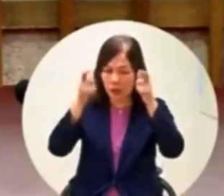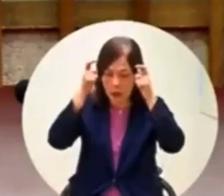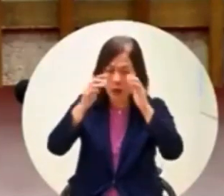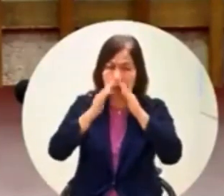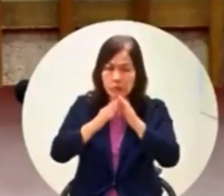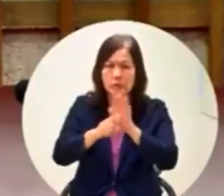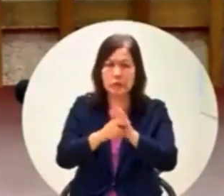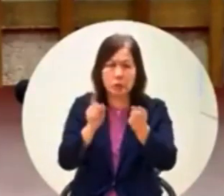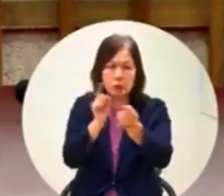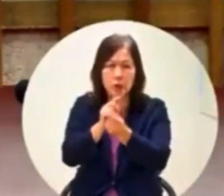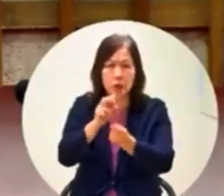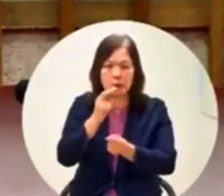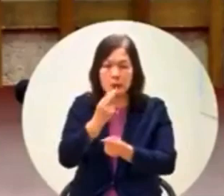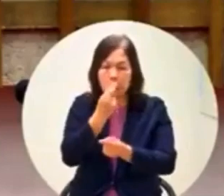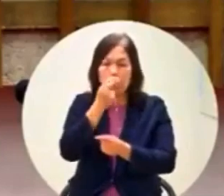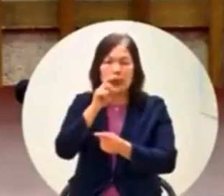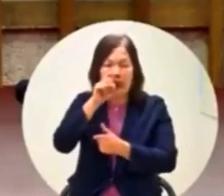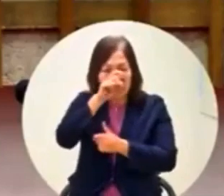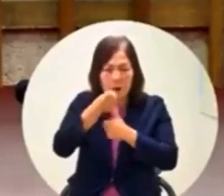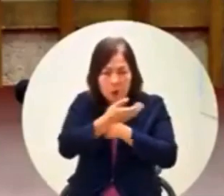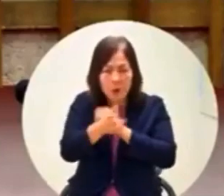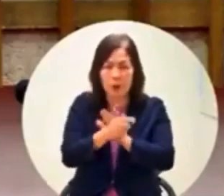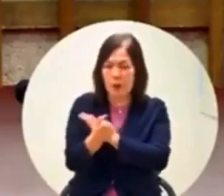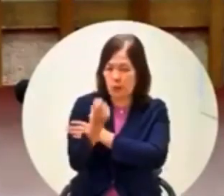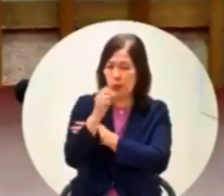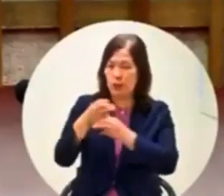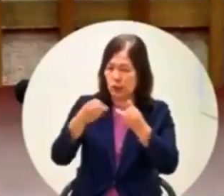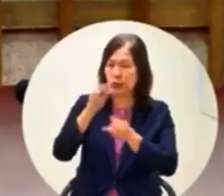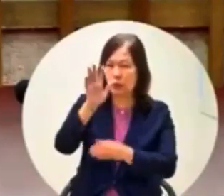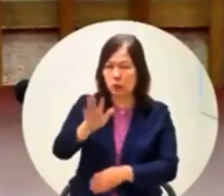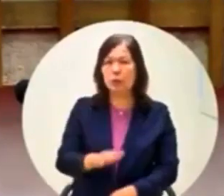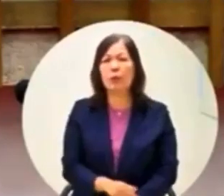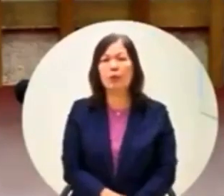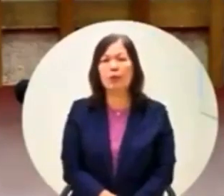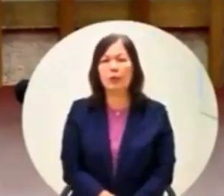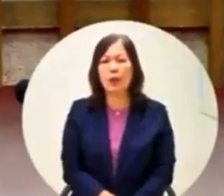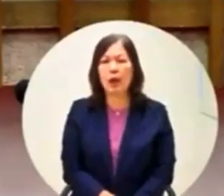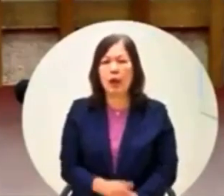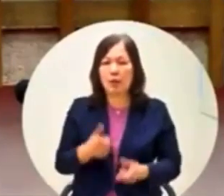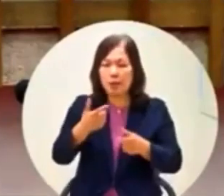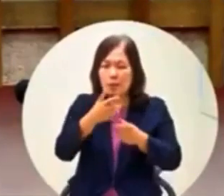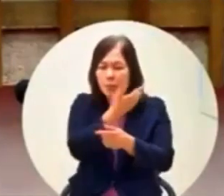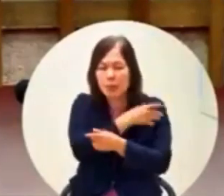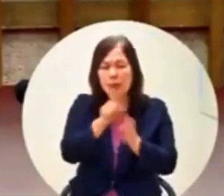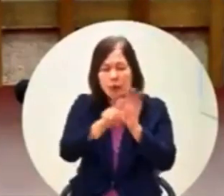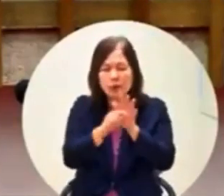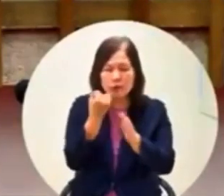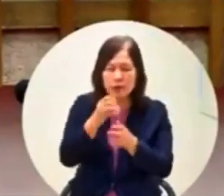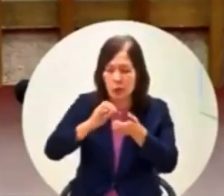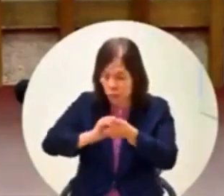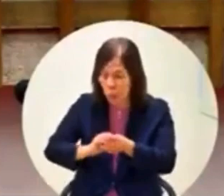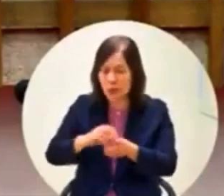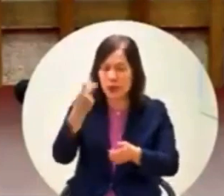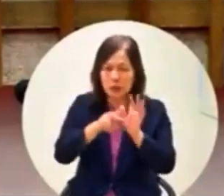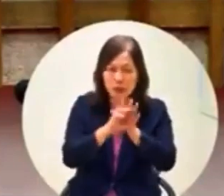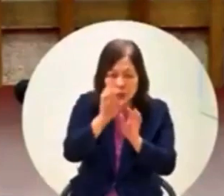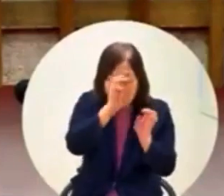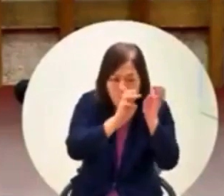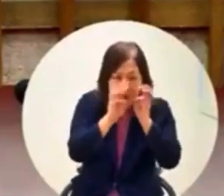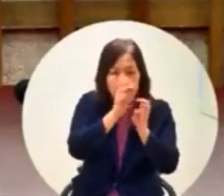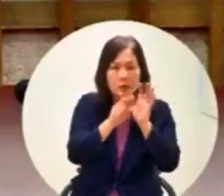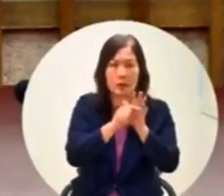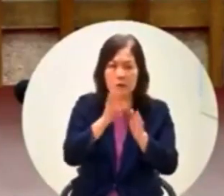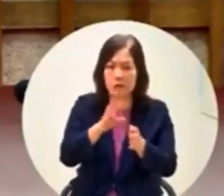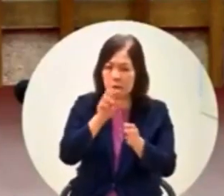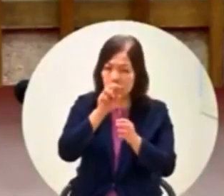一个努力，我们也看到成效，不管固定式污染源或移动式污染源都看到了成效。我